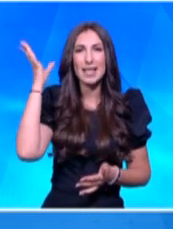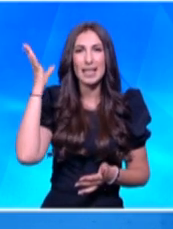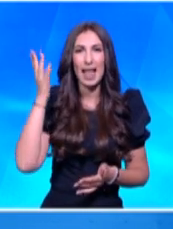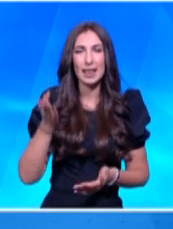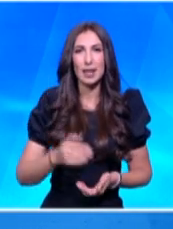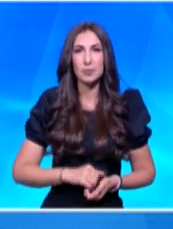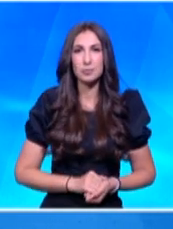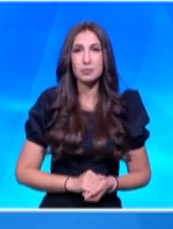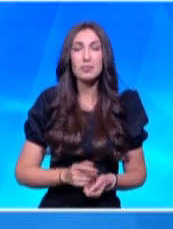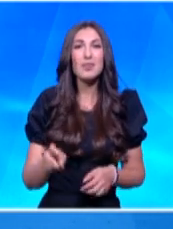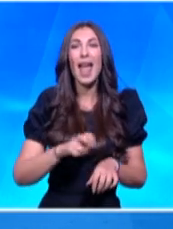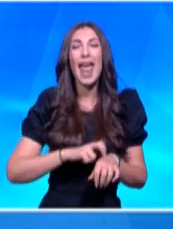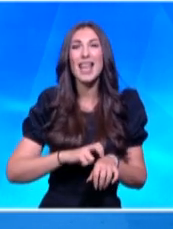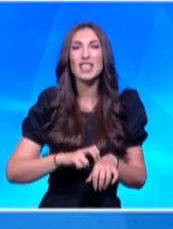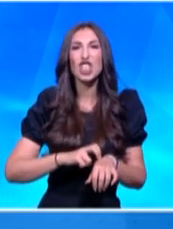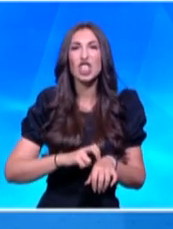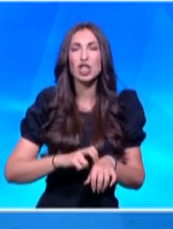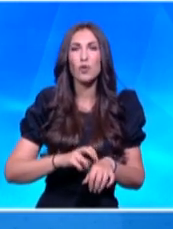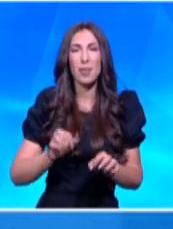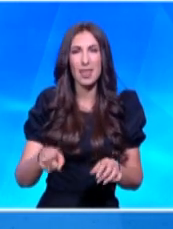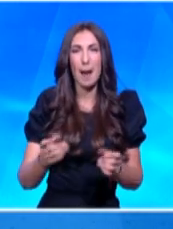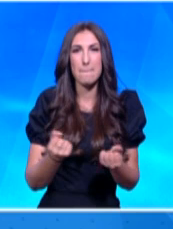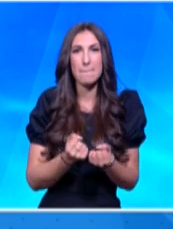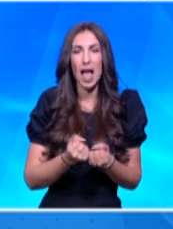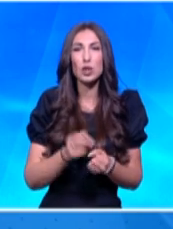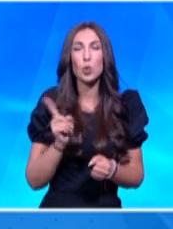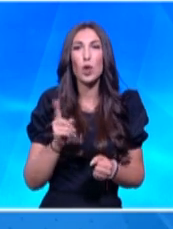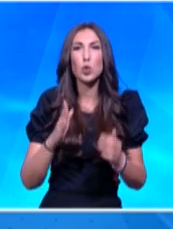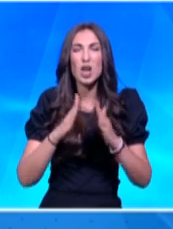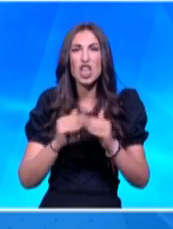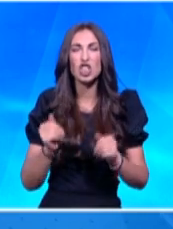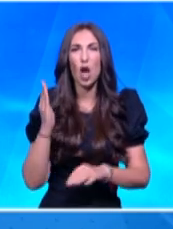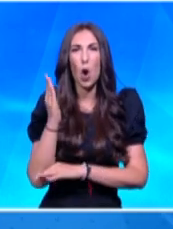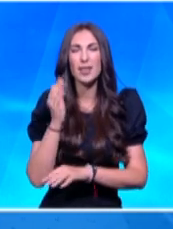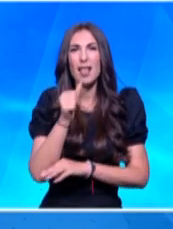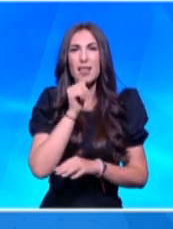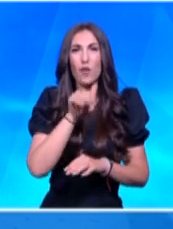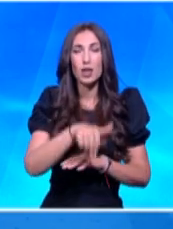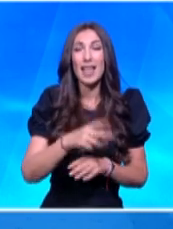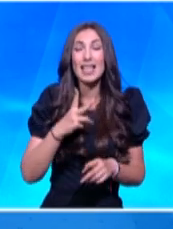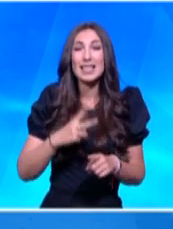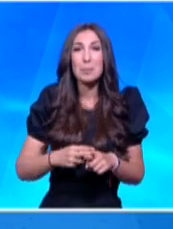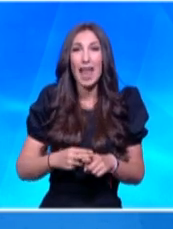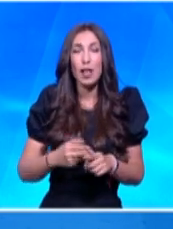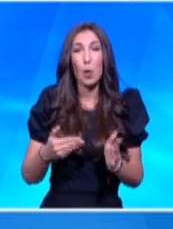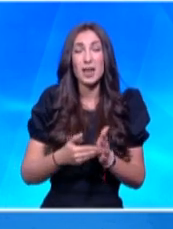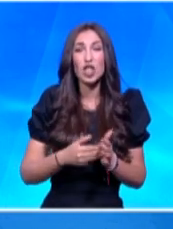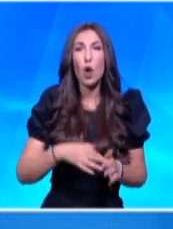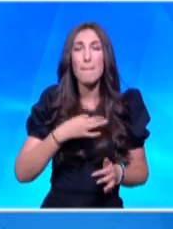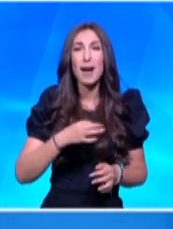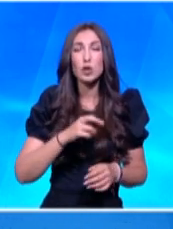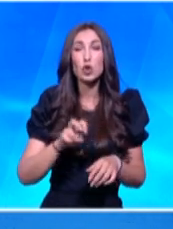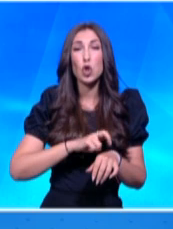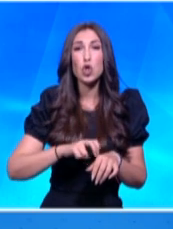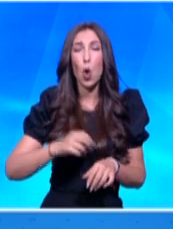Денков, електричеството на тези места, на които къщи и хотели са наводнени, е спряно заради опасността от